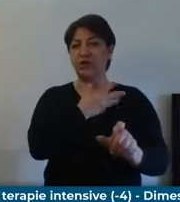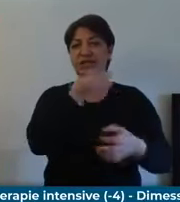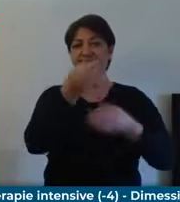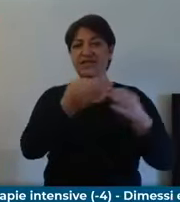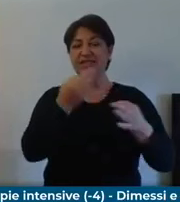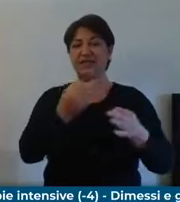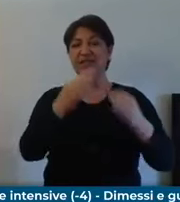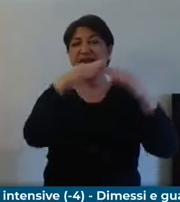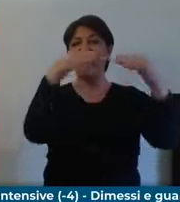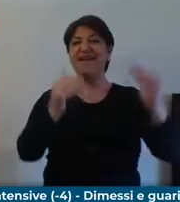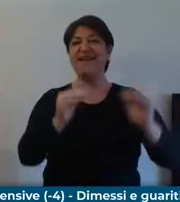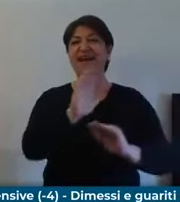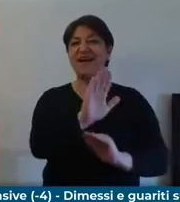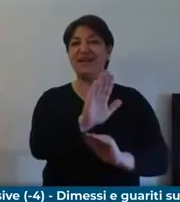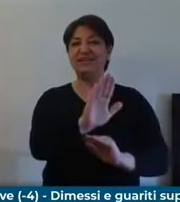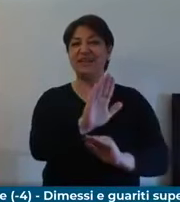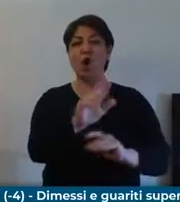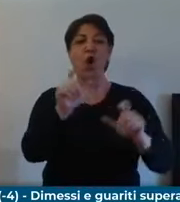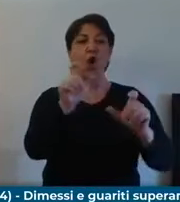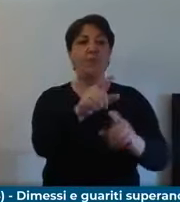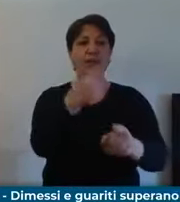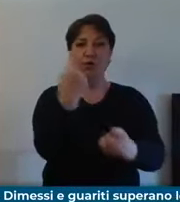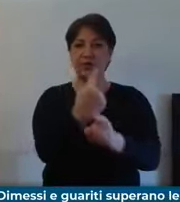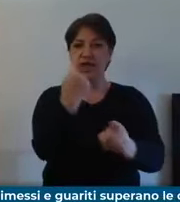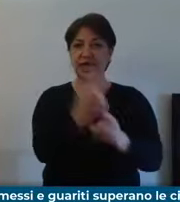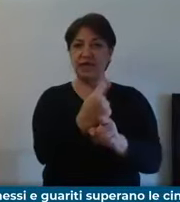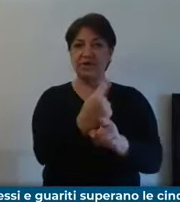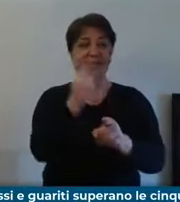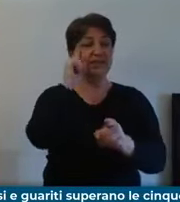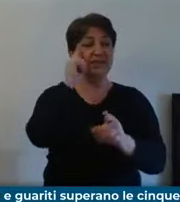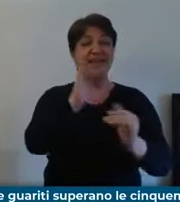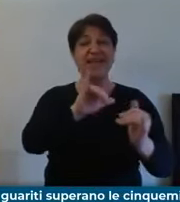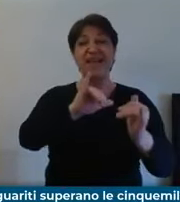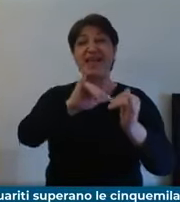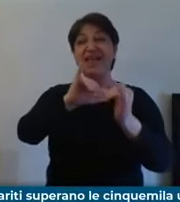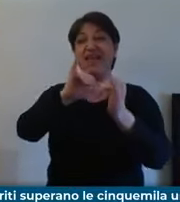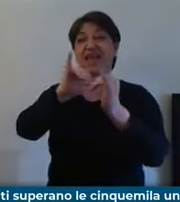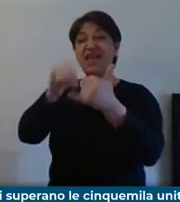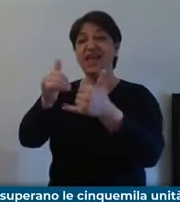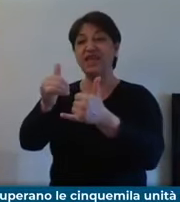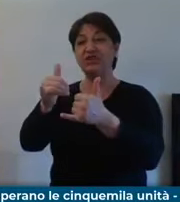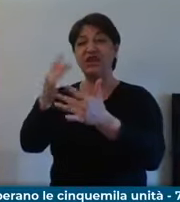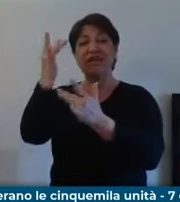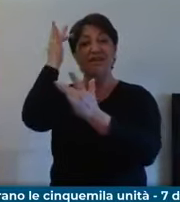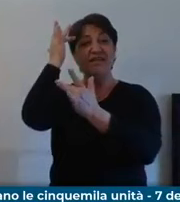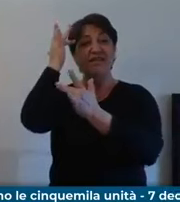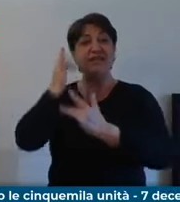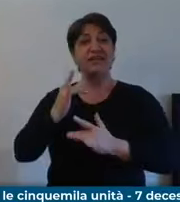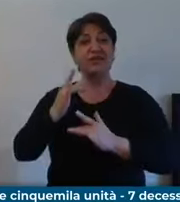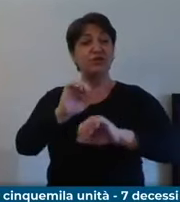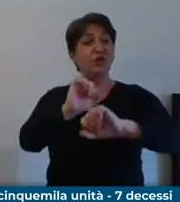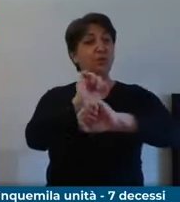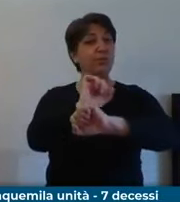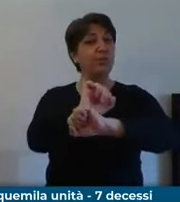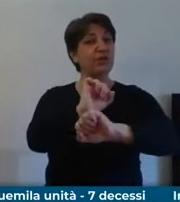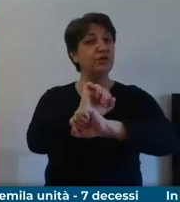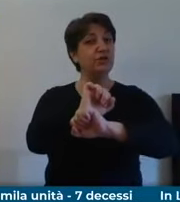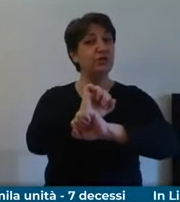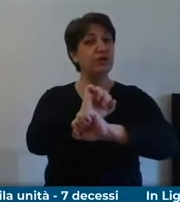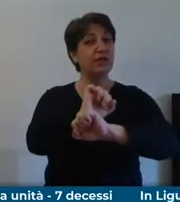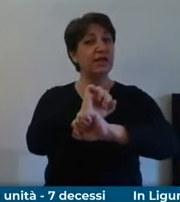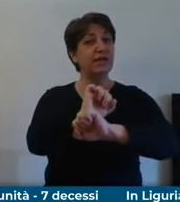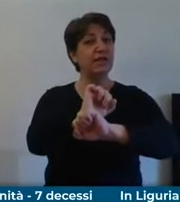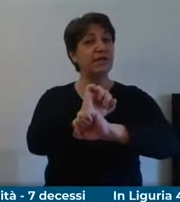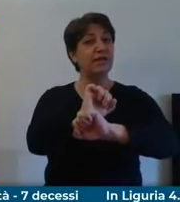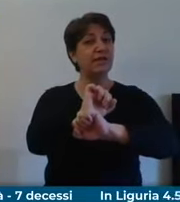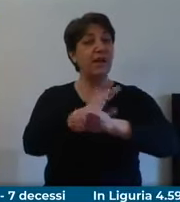e rischiano sino a 18 mesi nel caso in cui escano di casa e quindi possano contagiare le altre